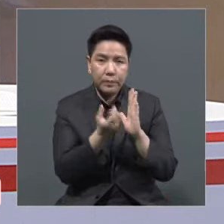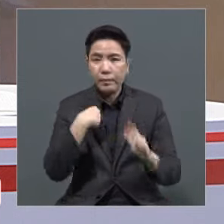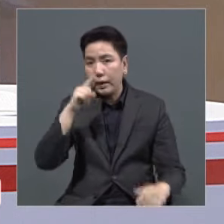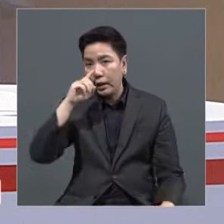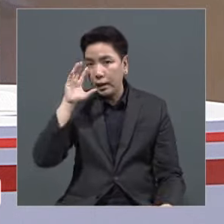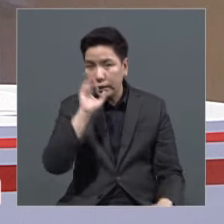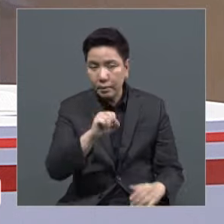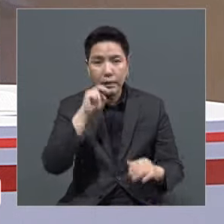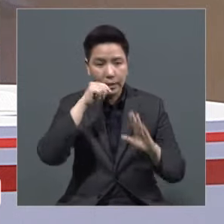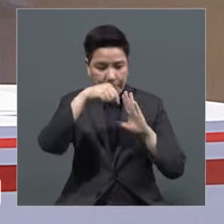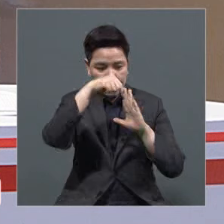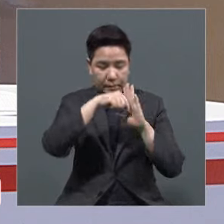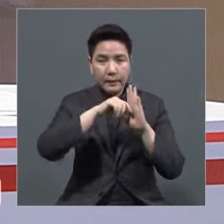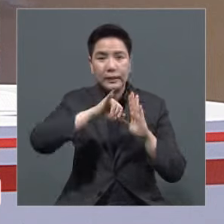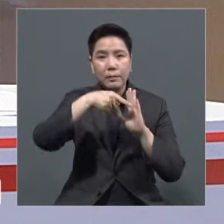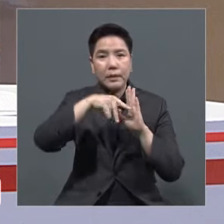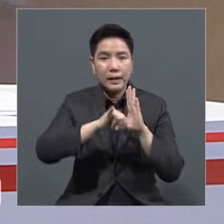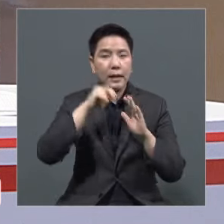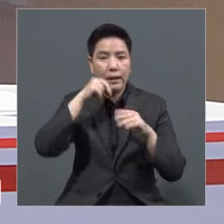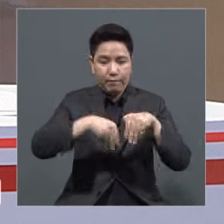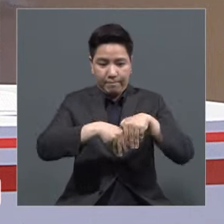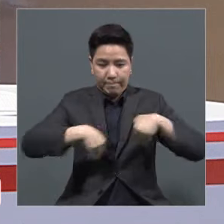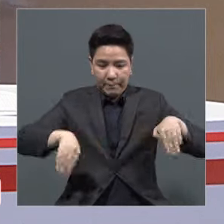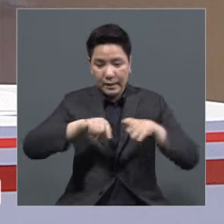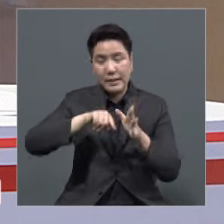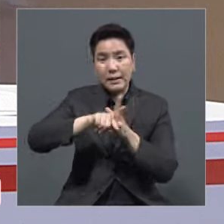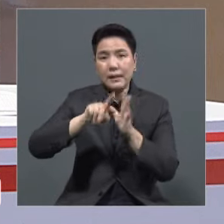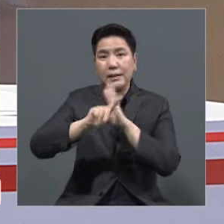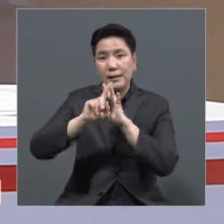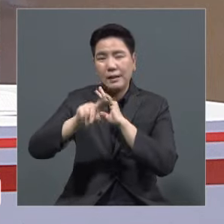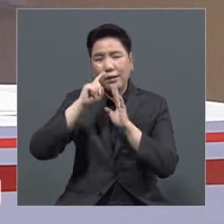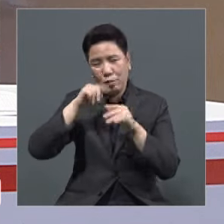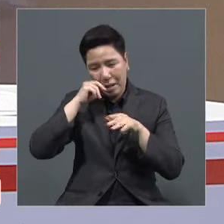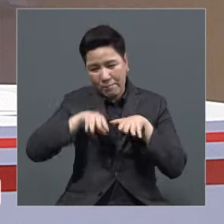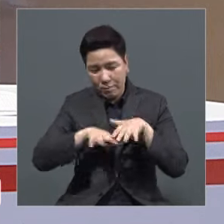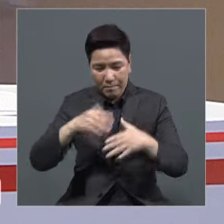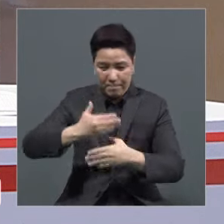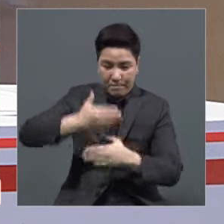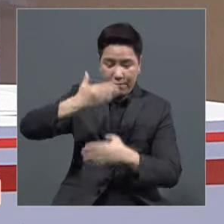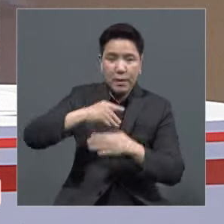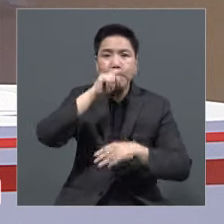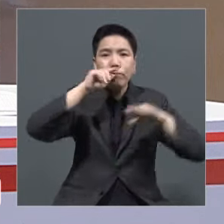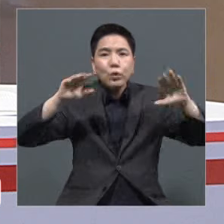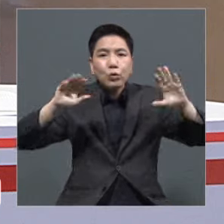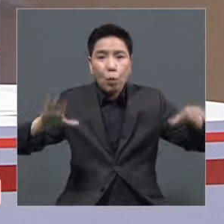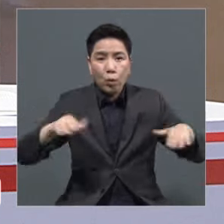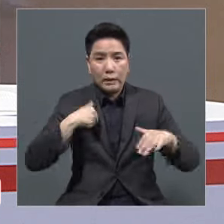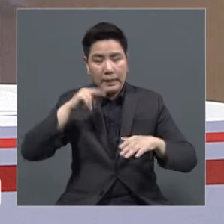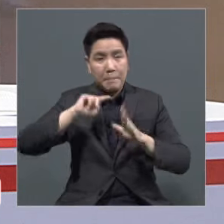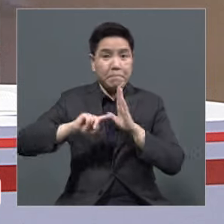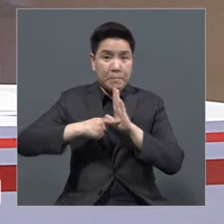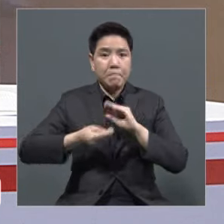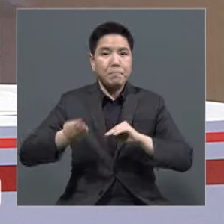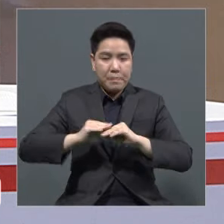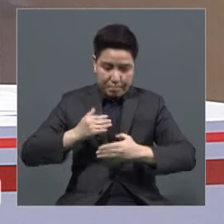บริเวณรุ่มเจ้าพระยาฮะโดยเฉพาะพื้นที่ท้ายเขื่อนเจ้าพระยาติดตามสาารน้ำกันอย่างต่อเนื่องเนื่องจากว่าเขื่อนเจ้าพระยาจะมีการปรับเพิ่มการระบาย